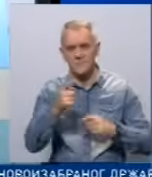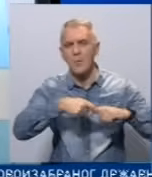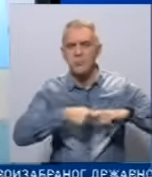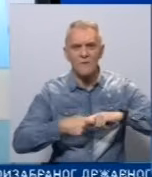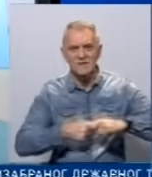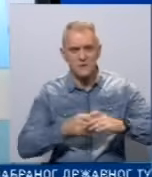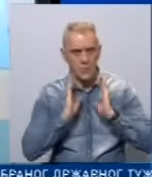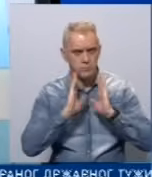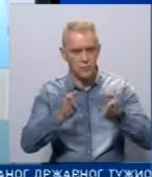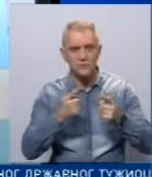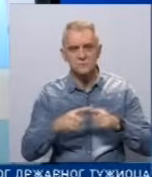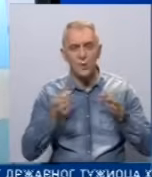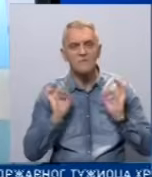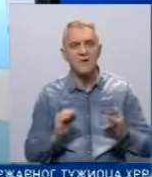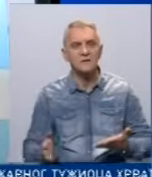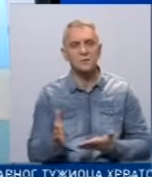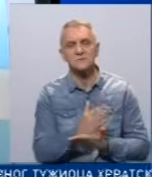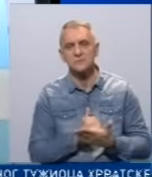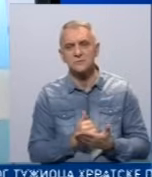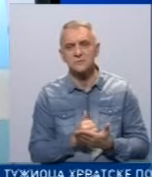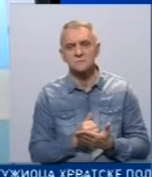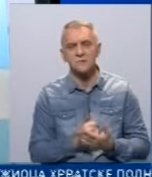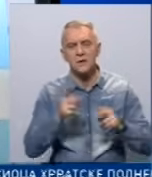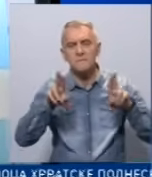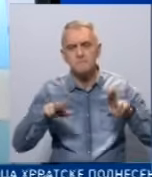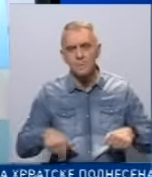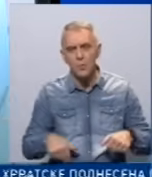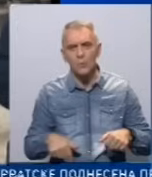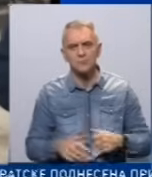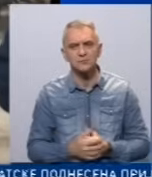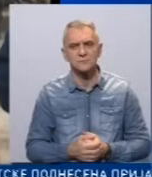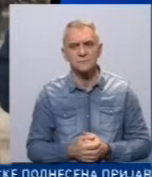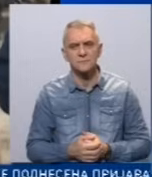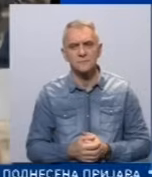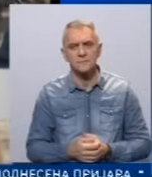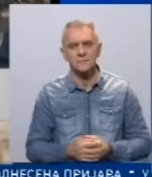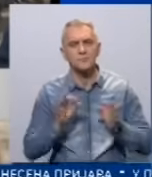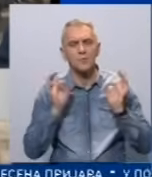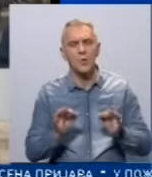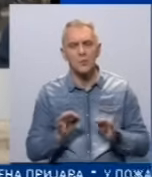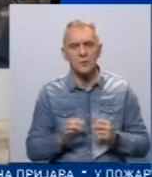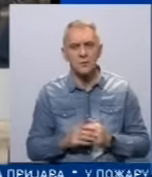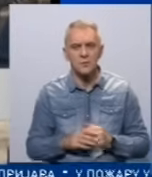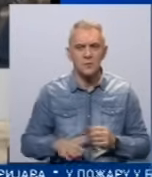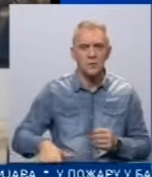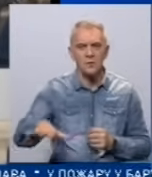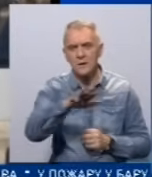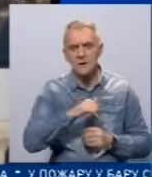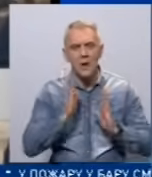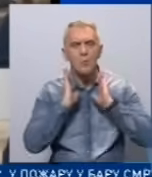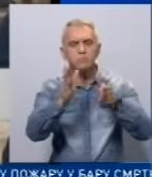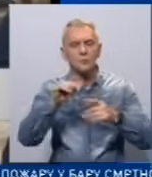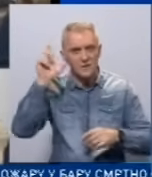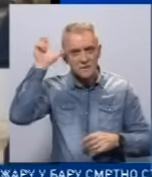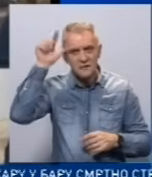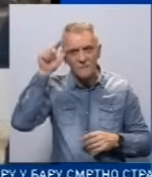bi se kvalitetno, znači, iskoristilo, znači, ti potencijali, ti resursi. Konkretno regionalnog puta prema Travniku,